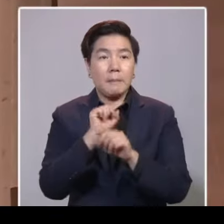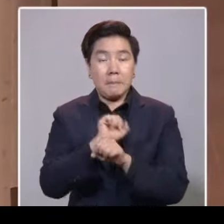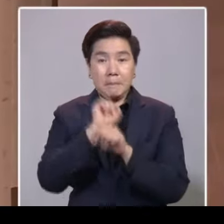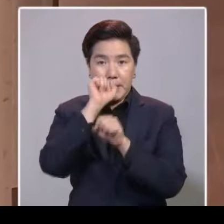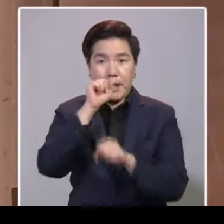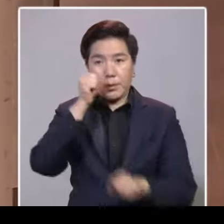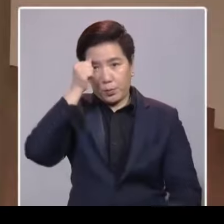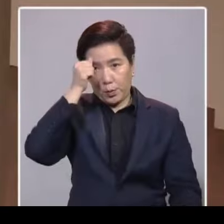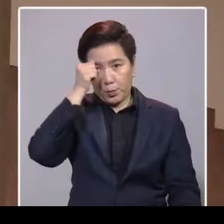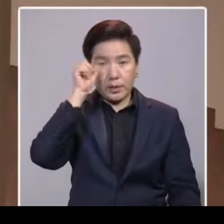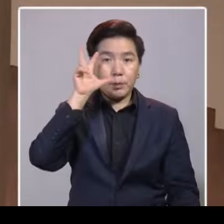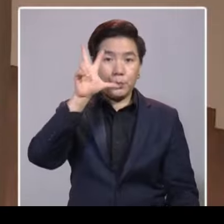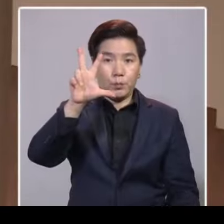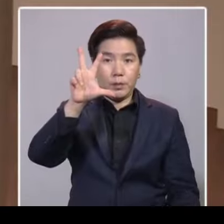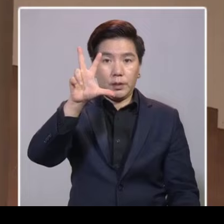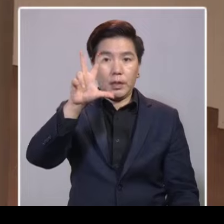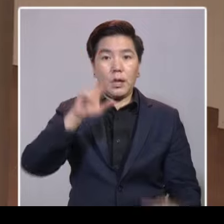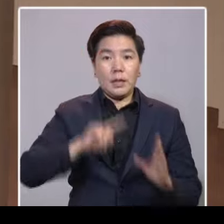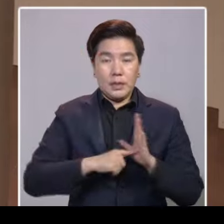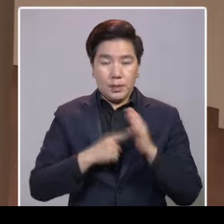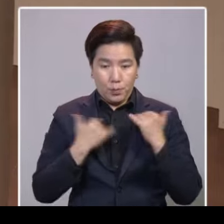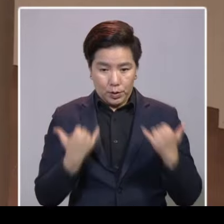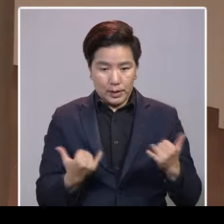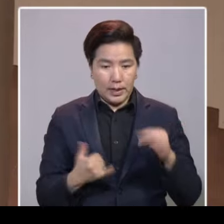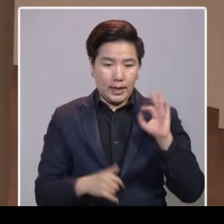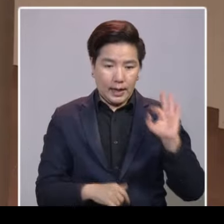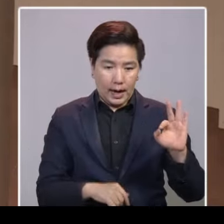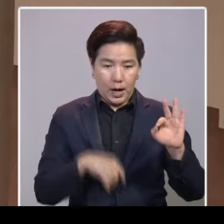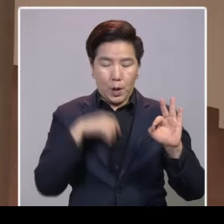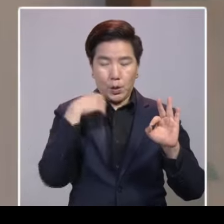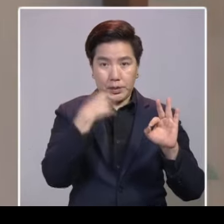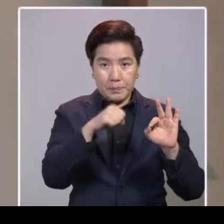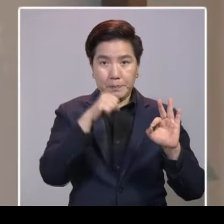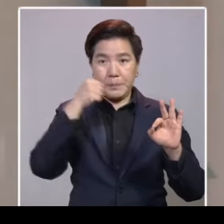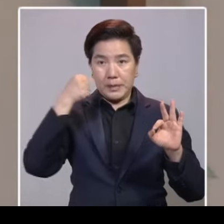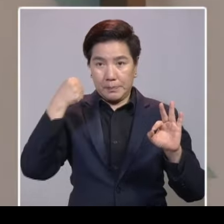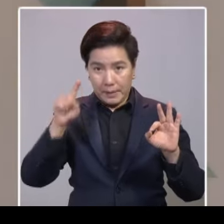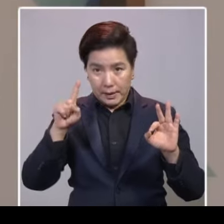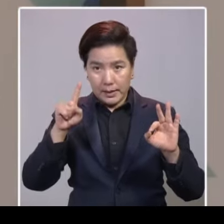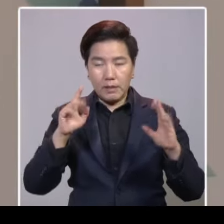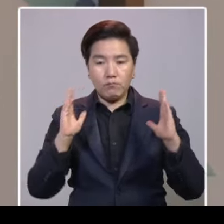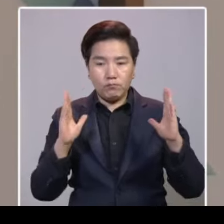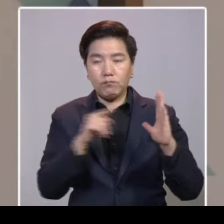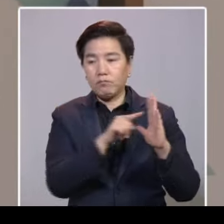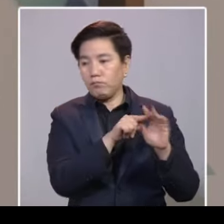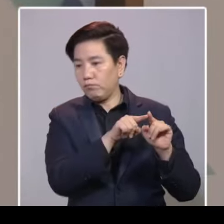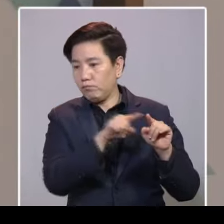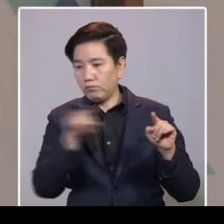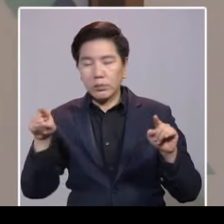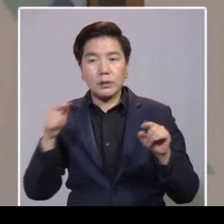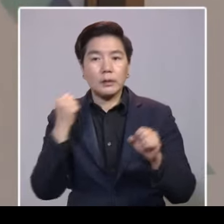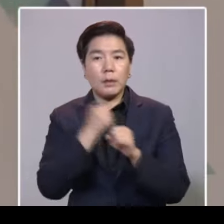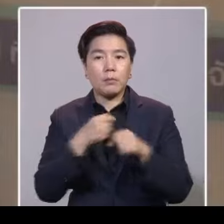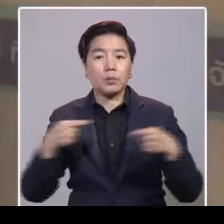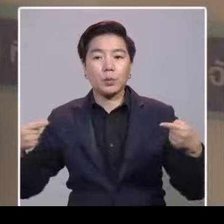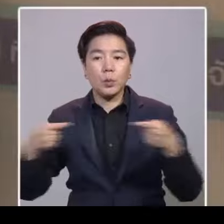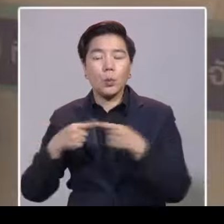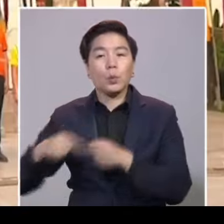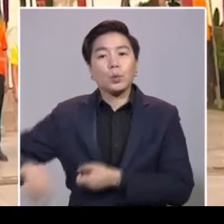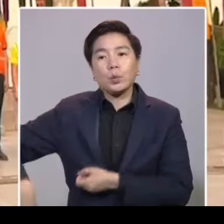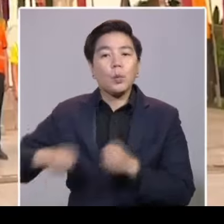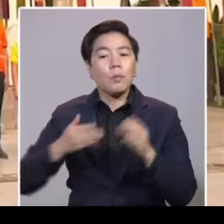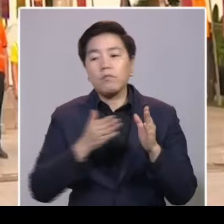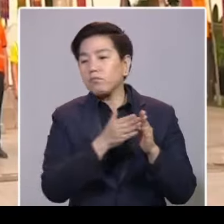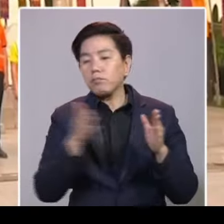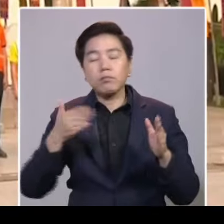เป็เวลา 3 วันก็คือเริมตั้แต่วันนี้วนท 9 ม. สายน 10 และ 11 ม. สายนเรีกวาชนสงกราน